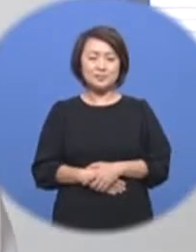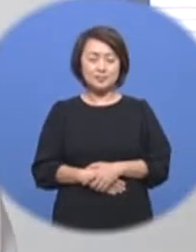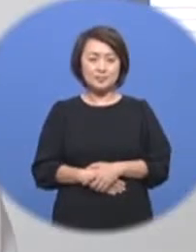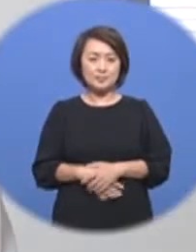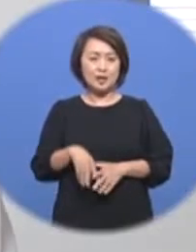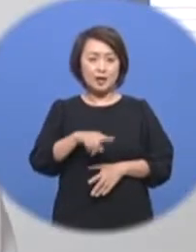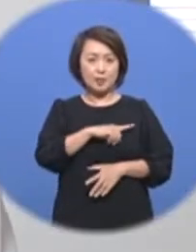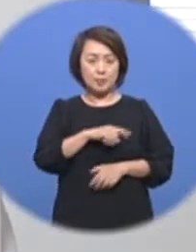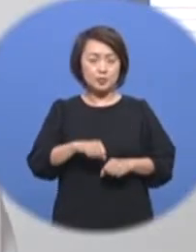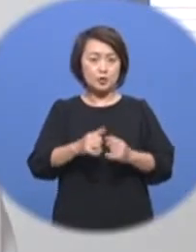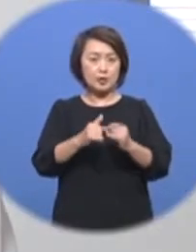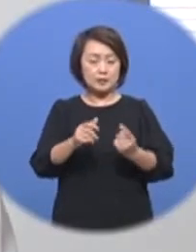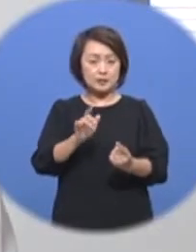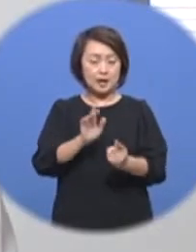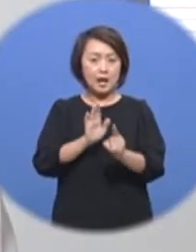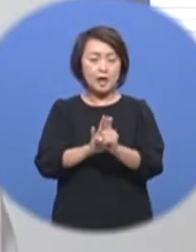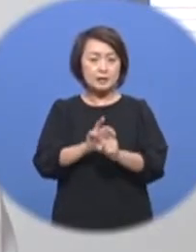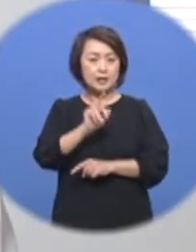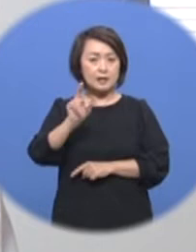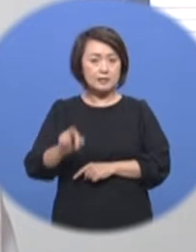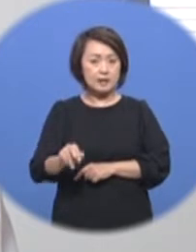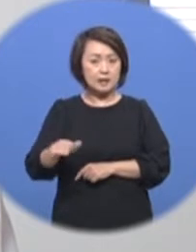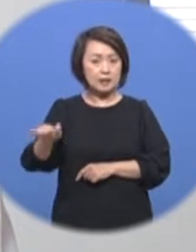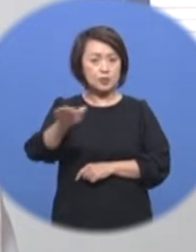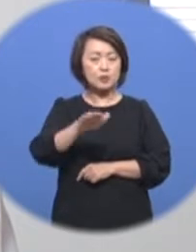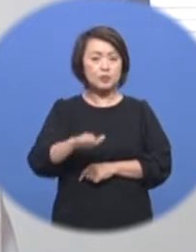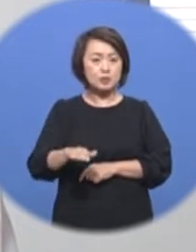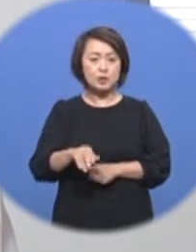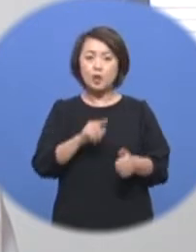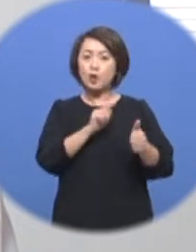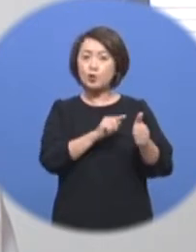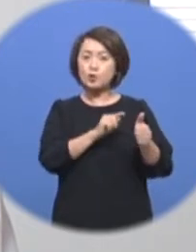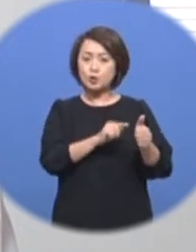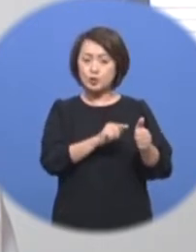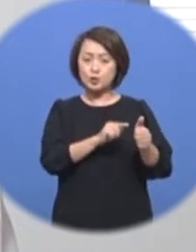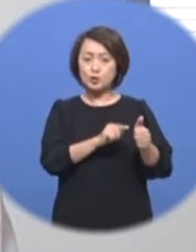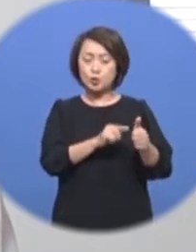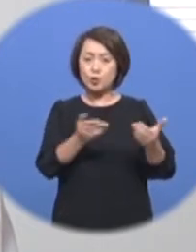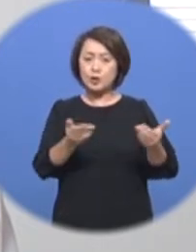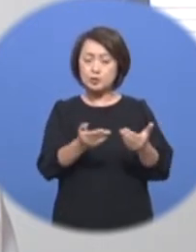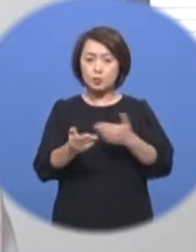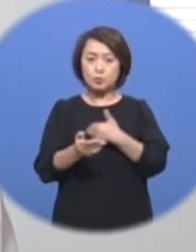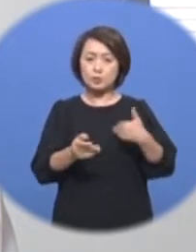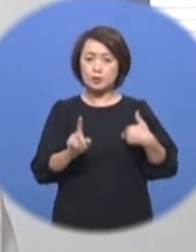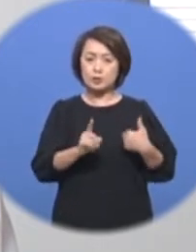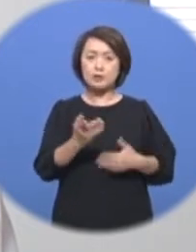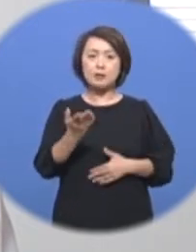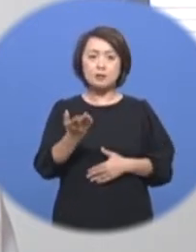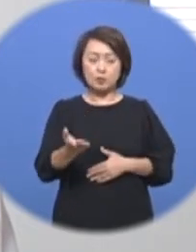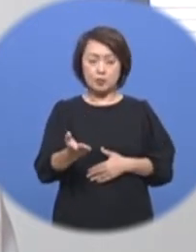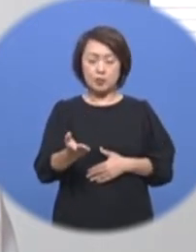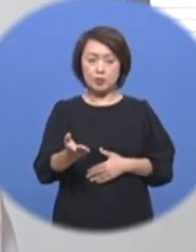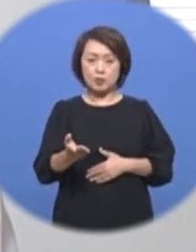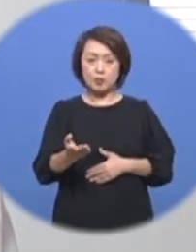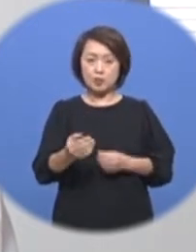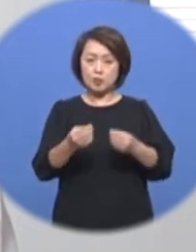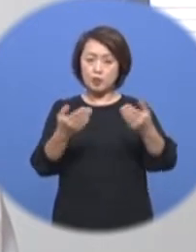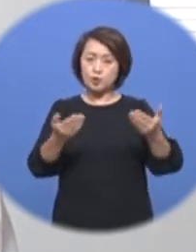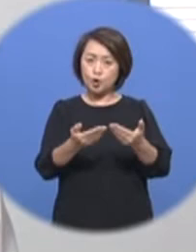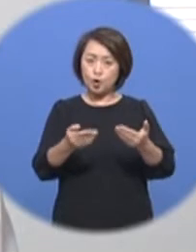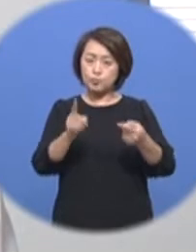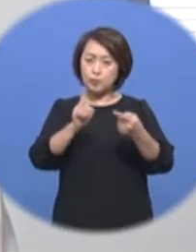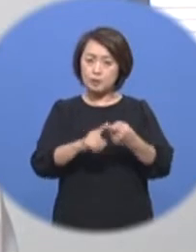まず障害者支援センターの方たちに、この人はどういった仕事ができるのか、どういった業務が向いている